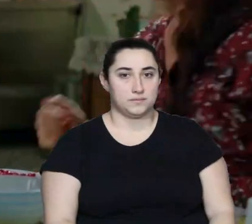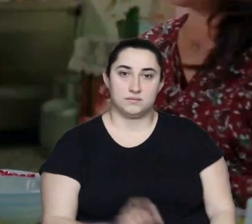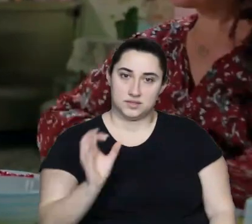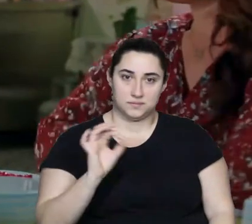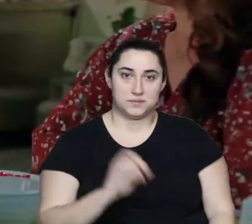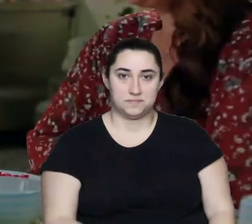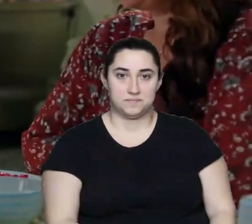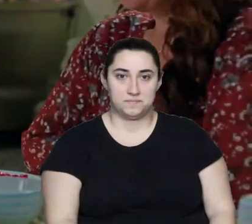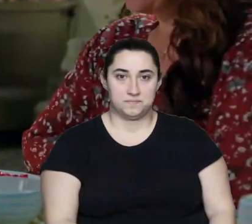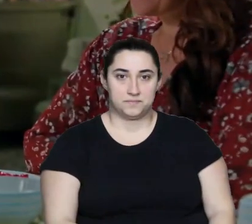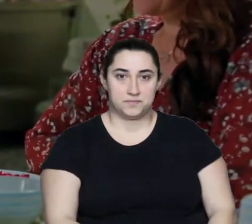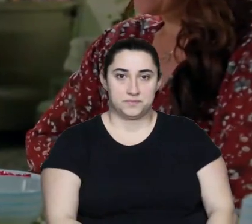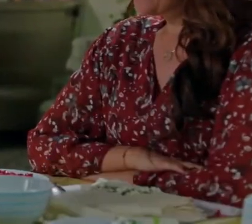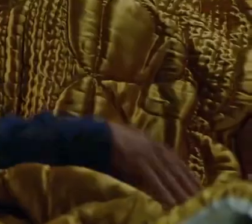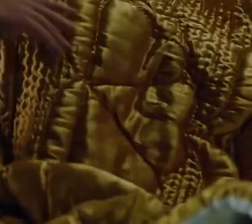Tabii.